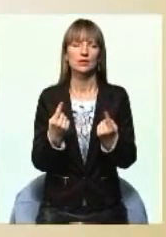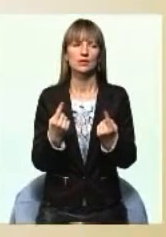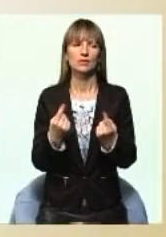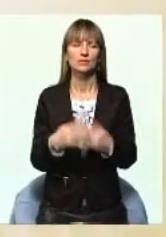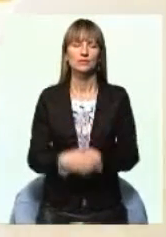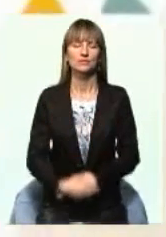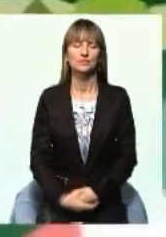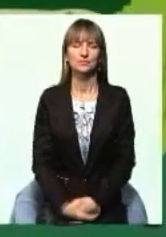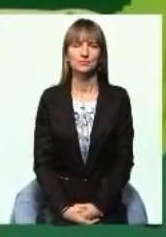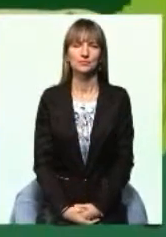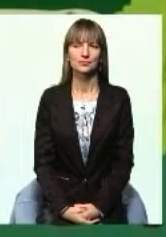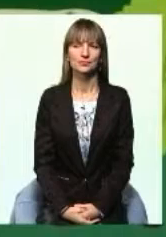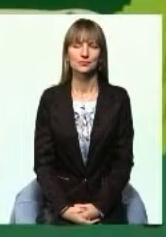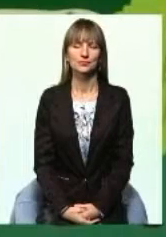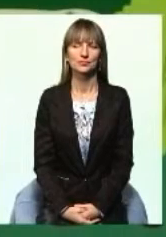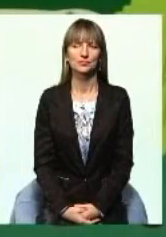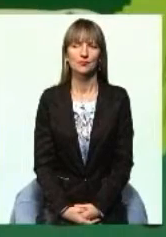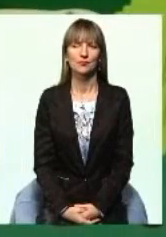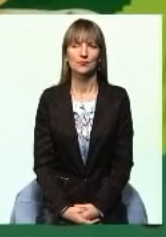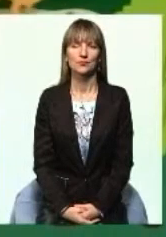есть Запорожцев.